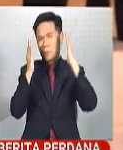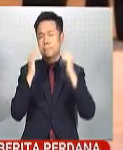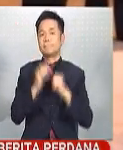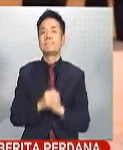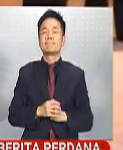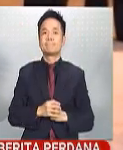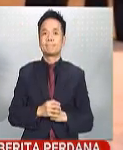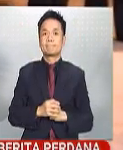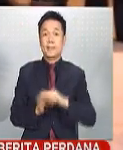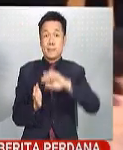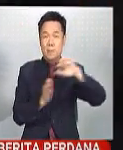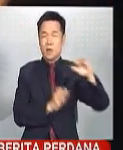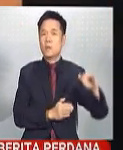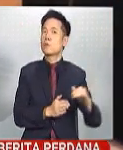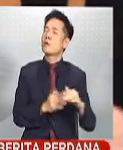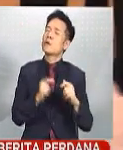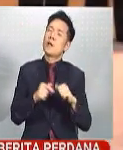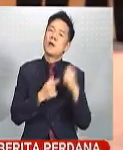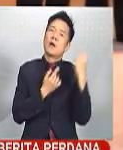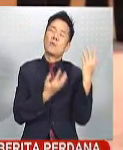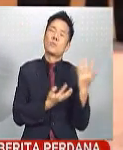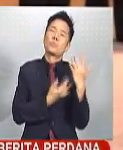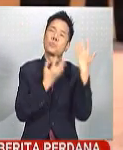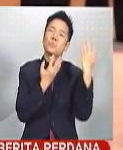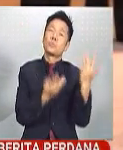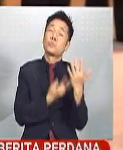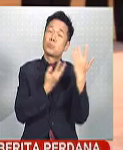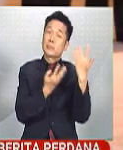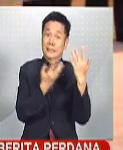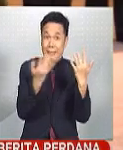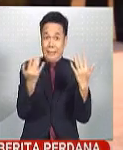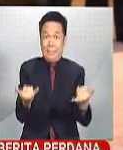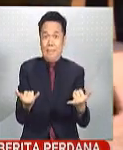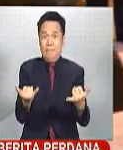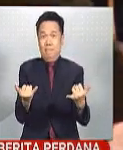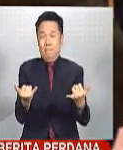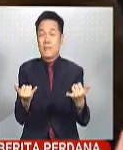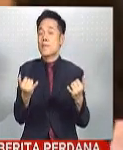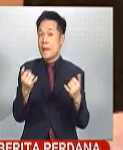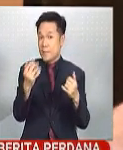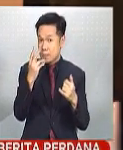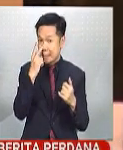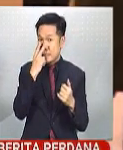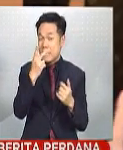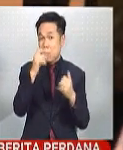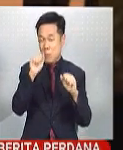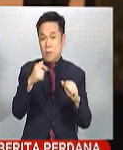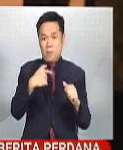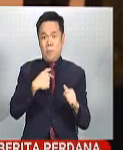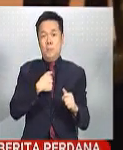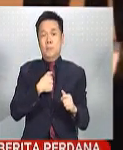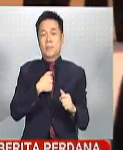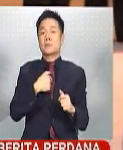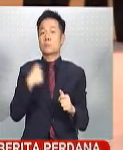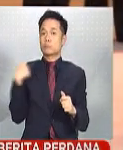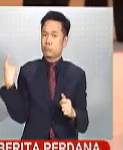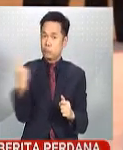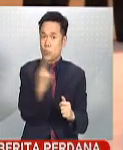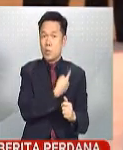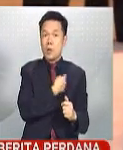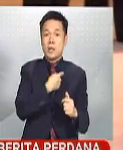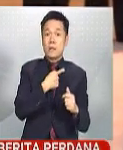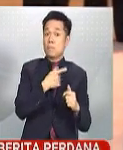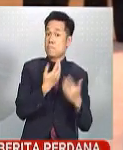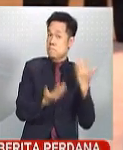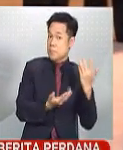Itulah yang kita tunggu-tunggu selama ini, dan ianya akan menjadi satu ruang untuk kami, walaupun bukan portfolio